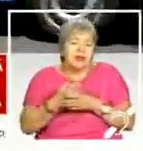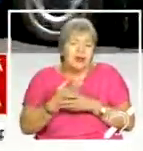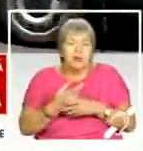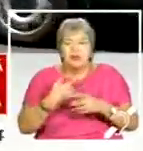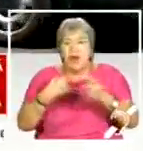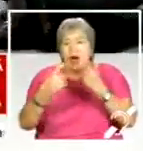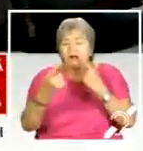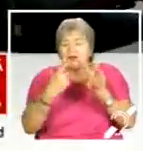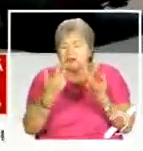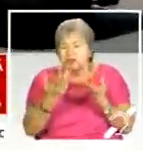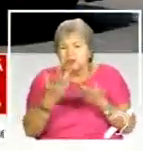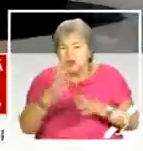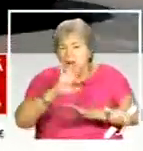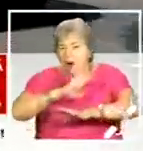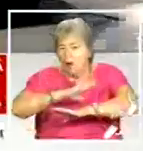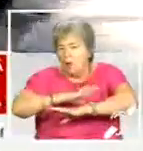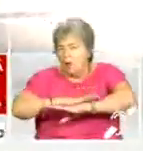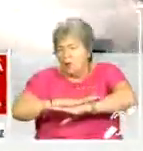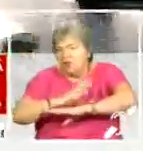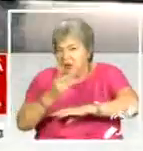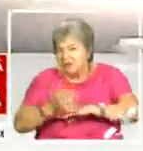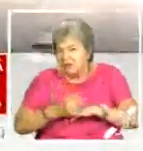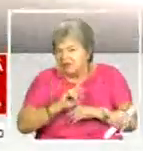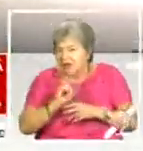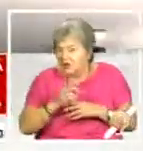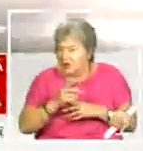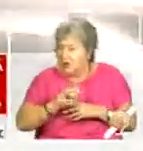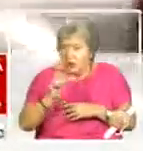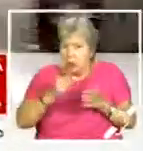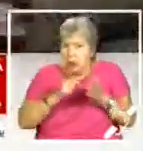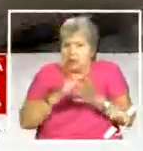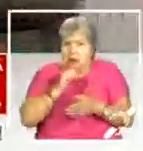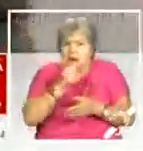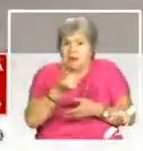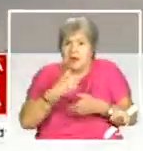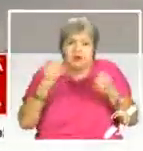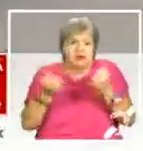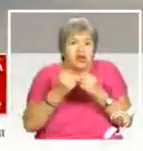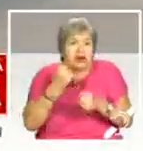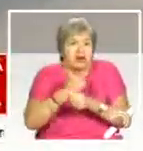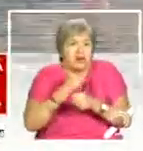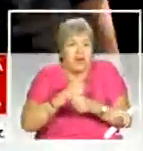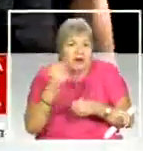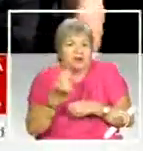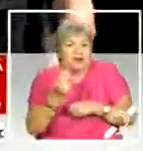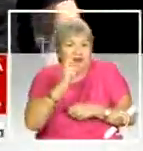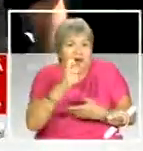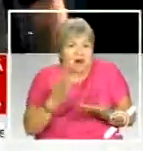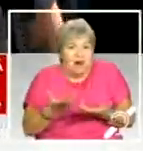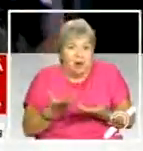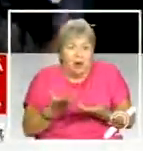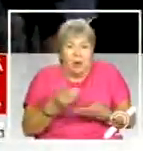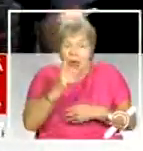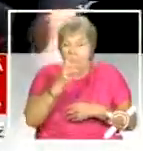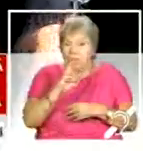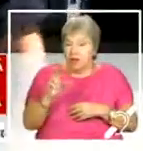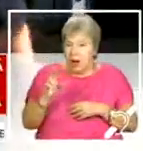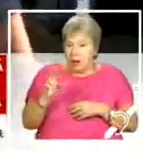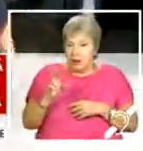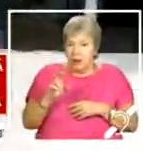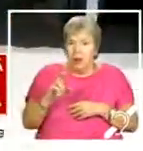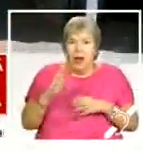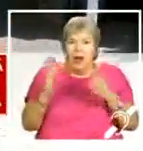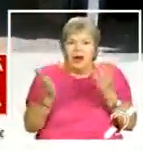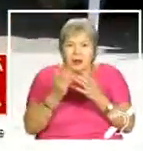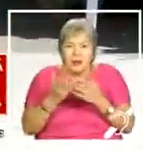un comportament susținut de judiciare care nu indica faptul că ar fi încercat să facă ceva rău, însă aproape